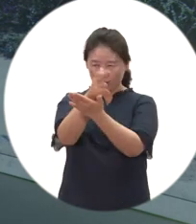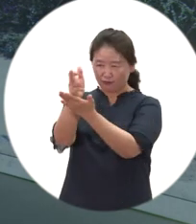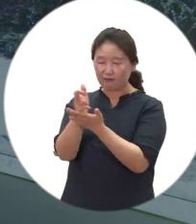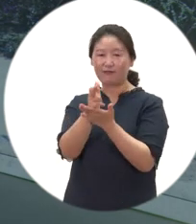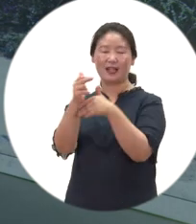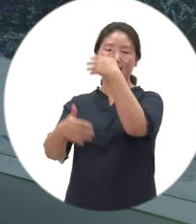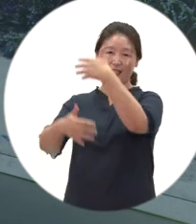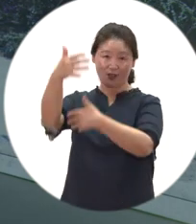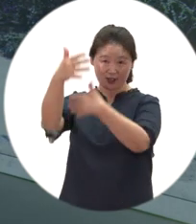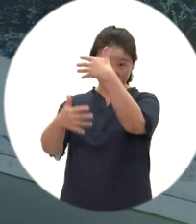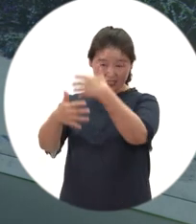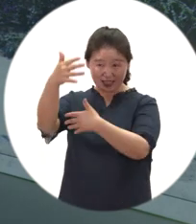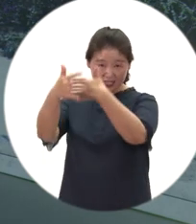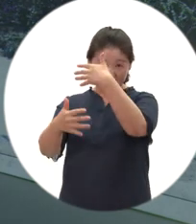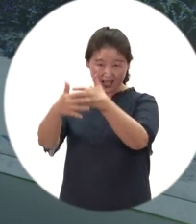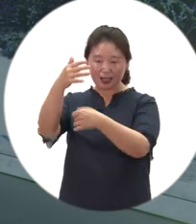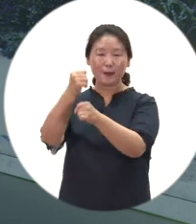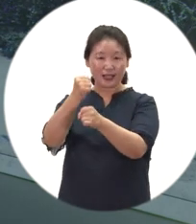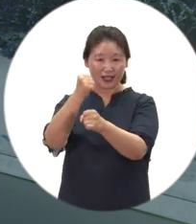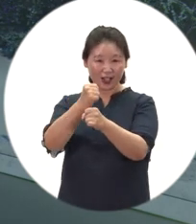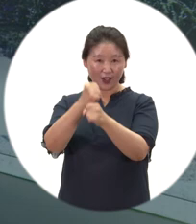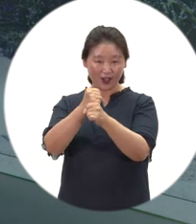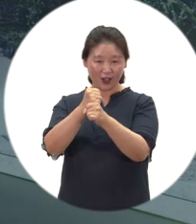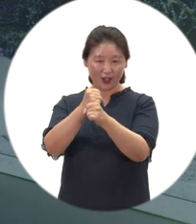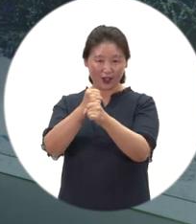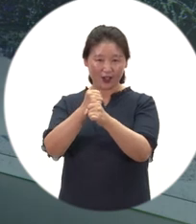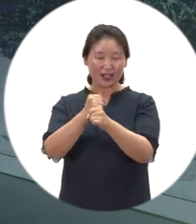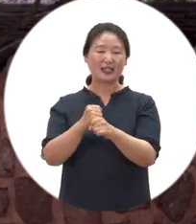현장에서 촬영한 영상을 실감 영상으로 제작하여